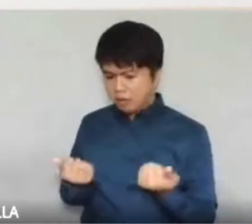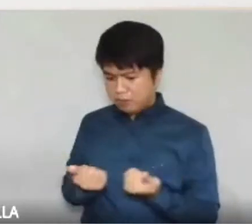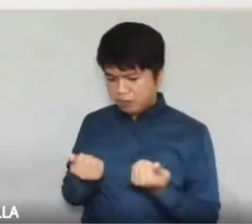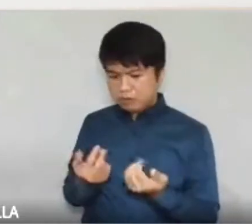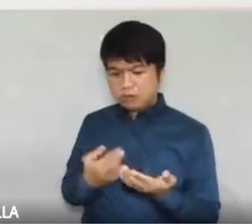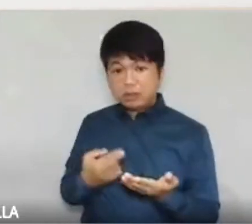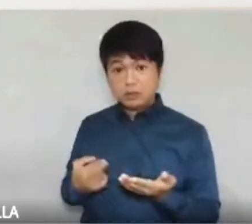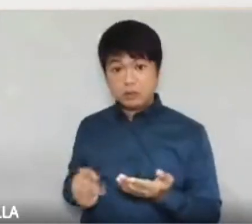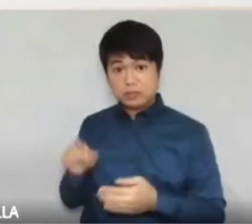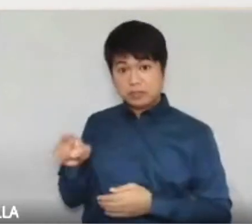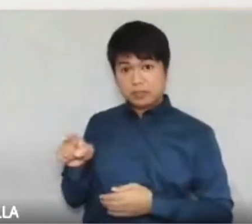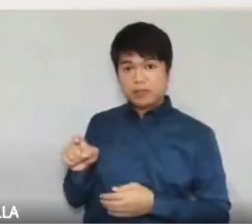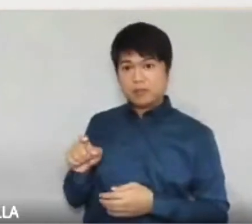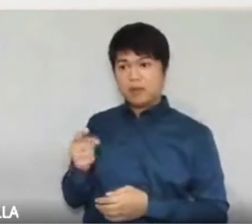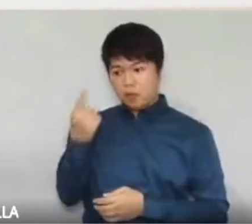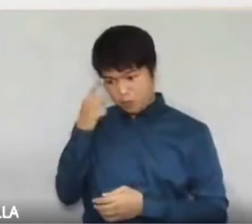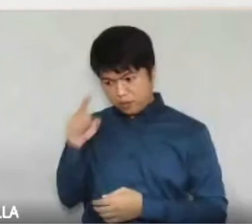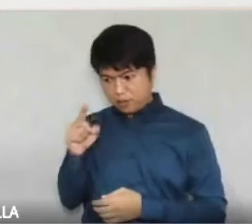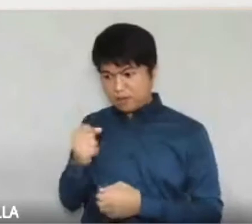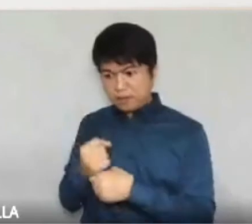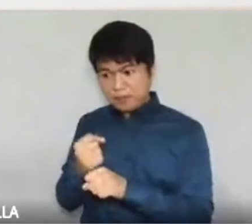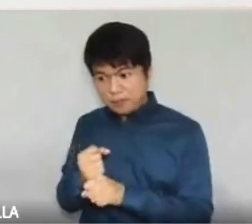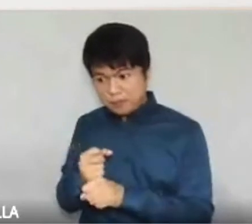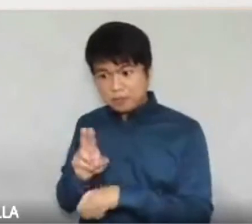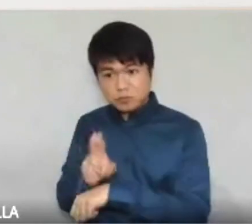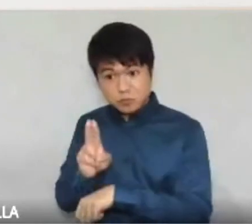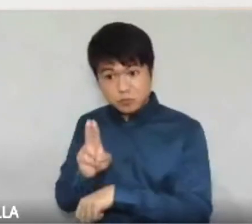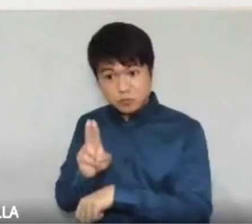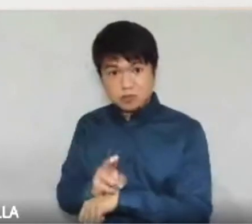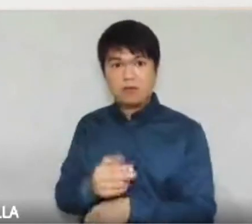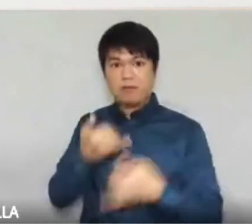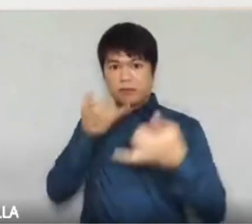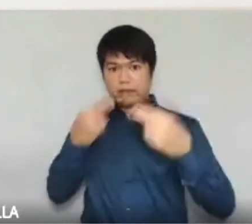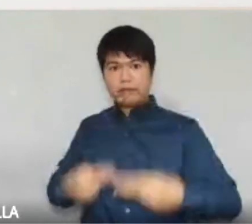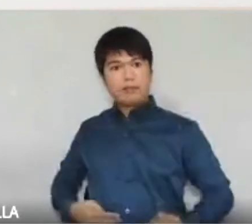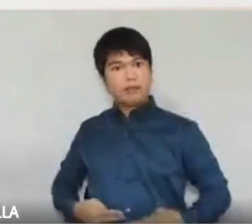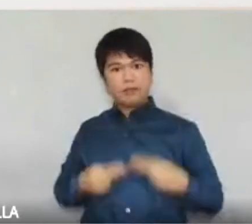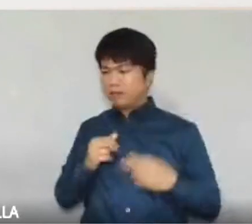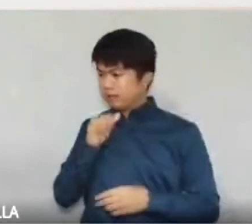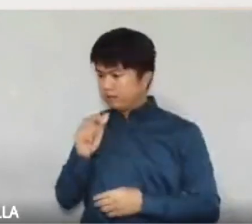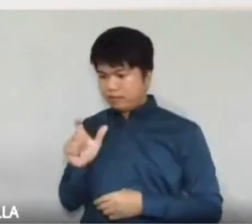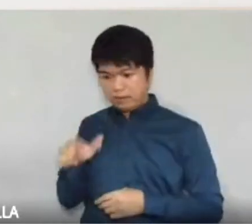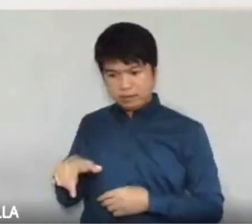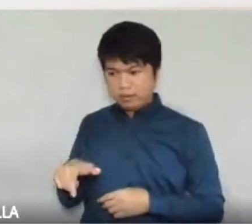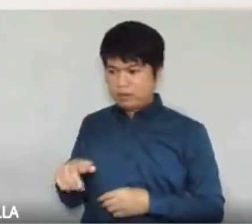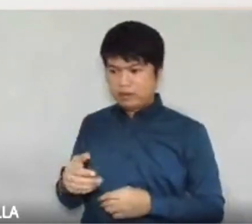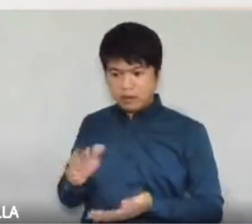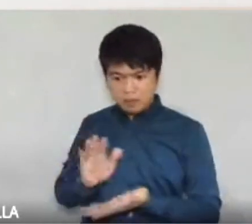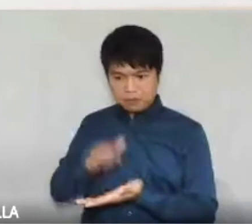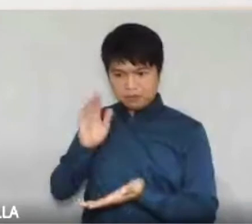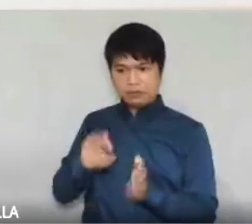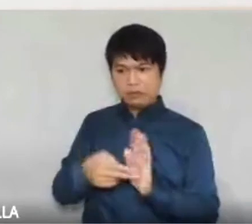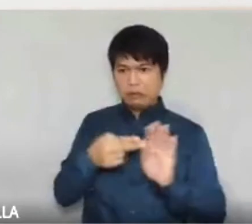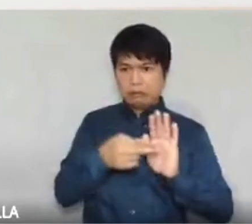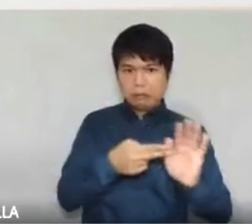sa kanila upang gumamit ng telehealth. Hindi na kinakailangan ng mamahaling brand, hindi kailangang